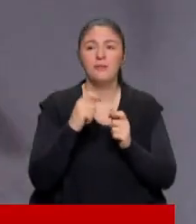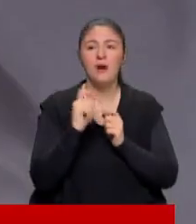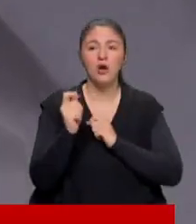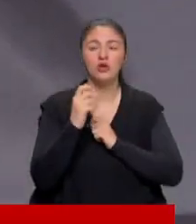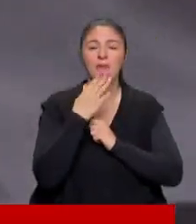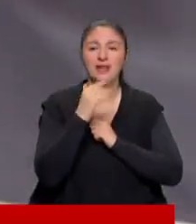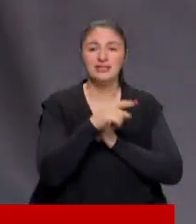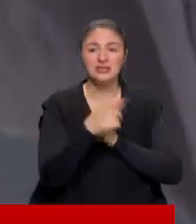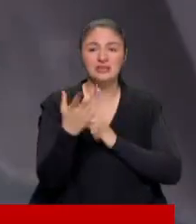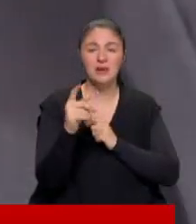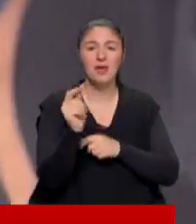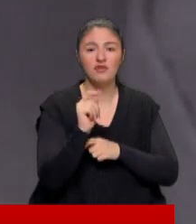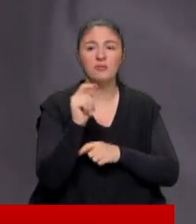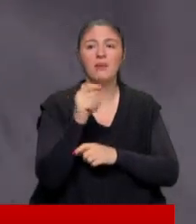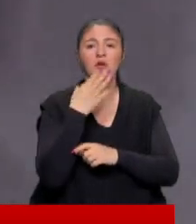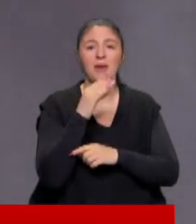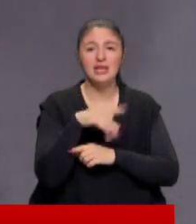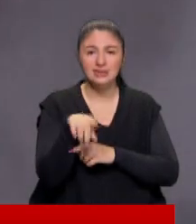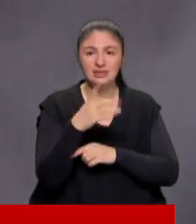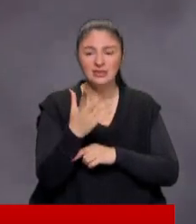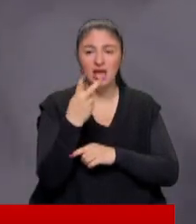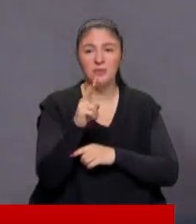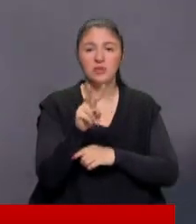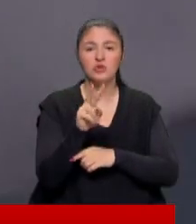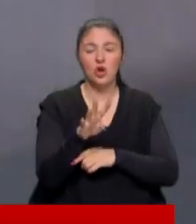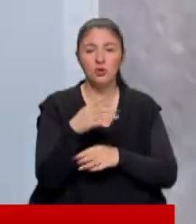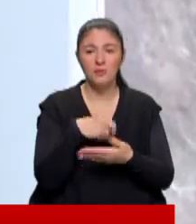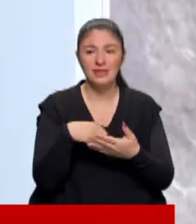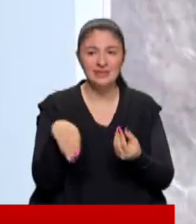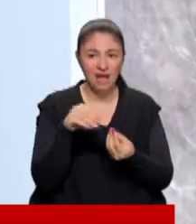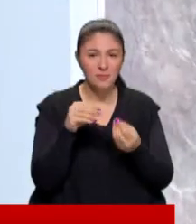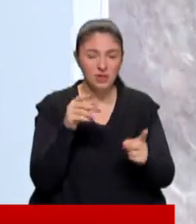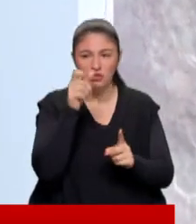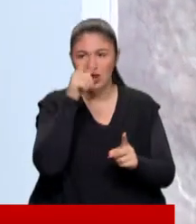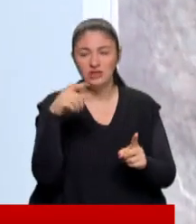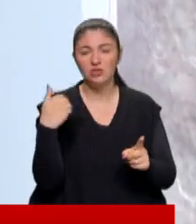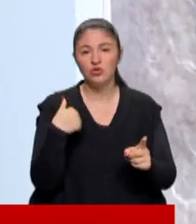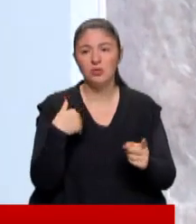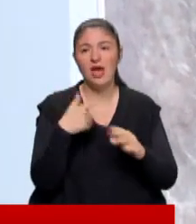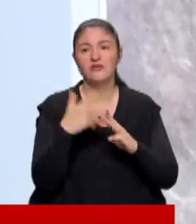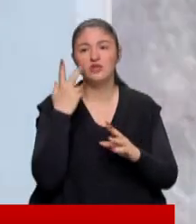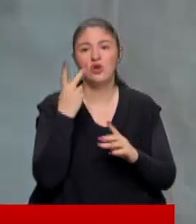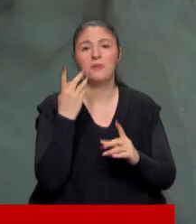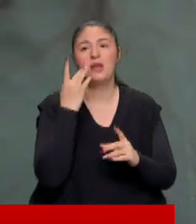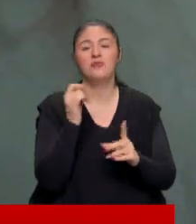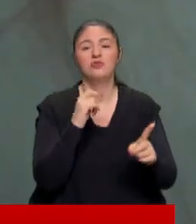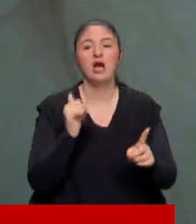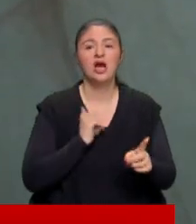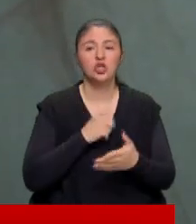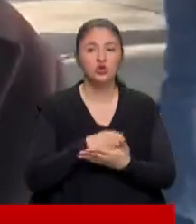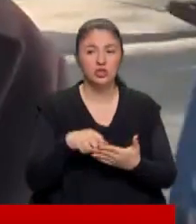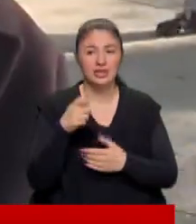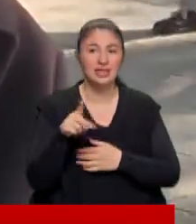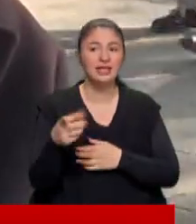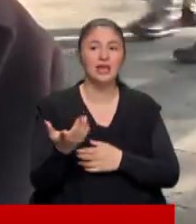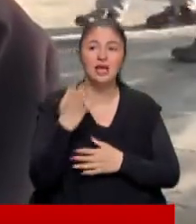Bağkur emeklisinin de, memur ve memur emeklisinin de 2024 maaş zammı TÜİK enflasyona göre belirlenecek. Asgari ücretlinin